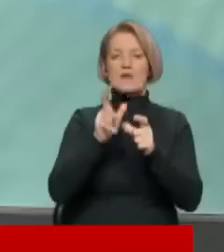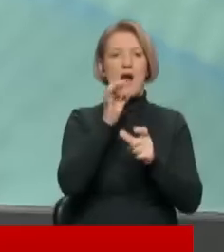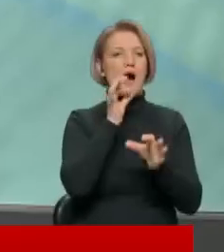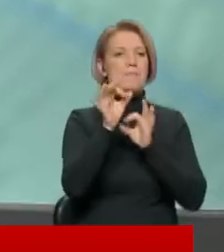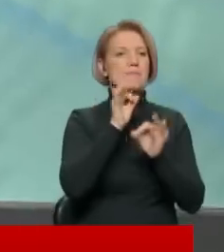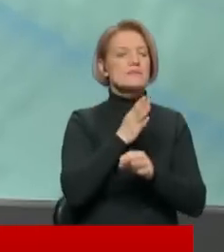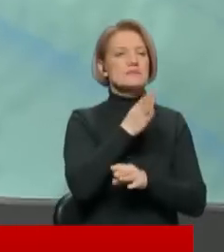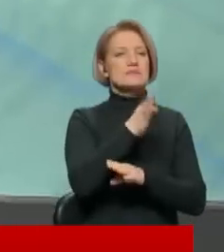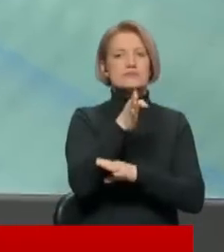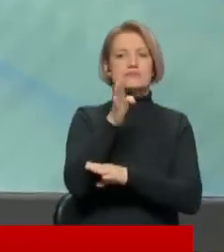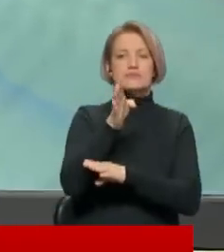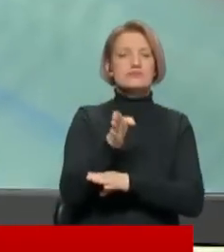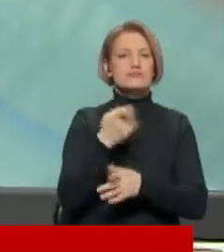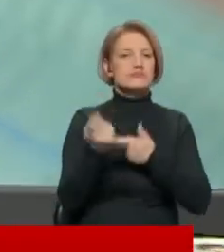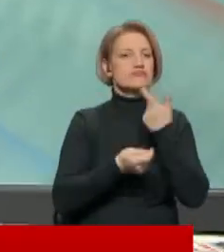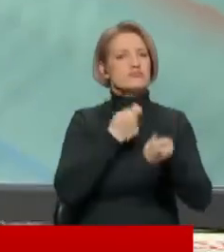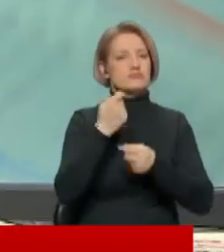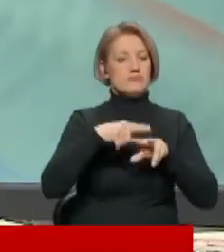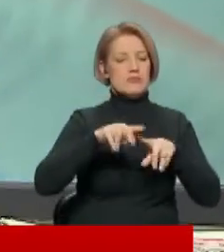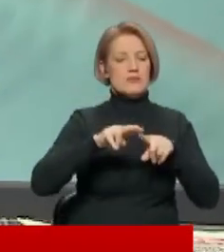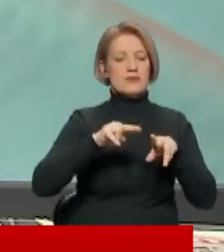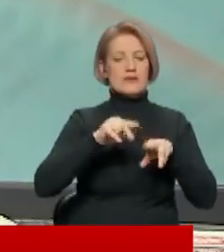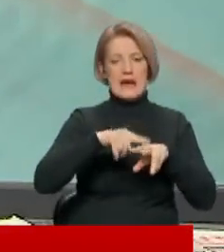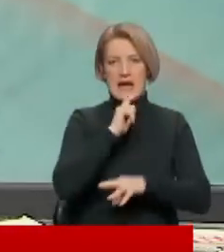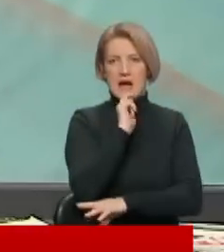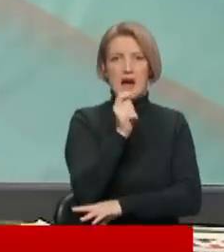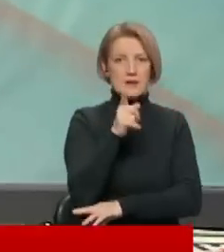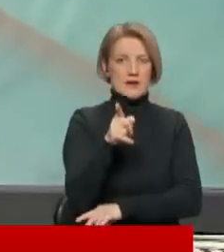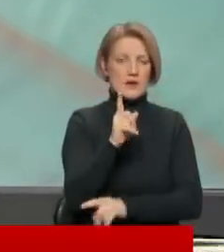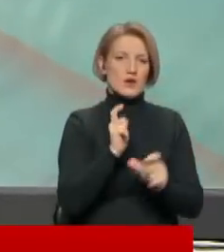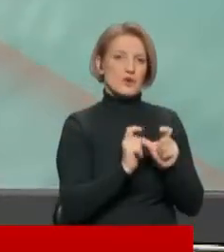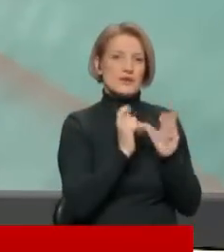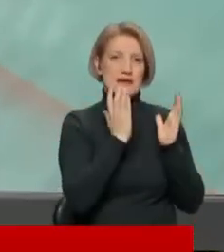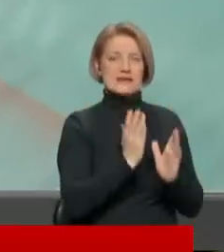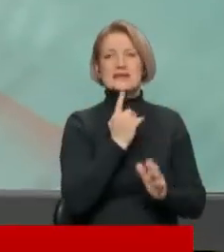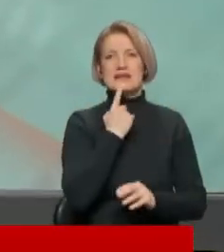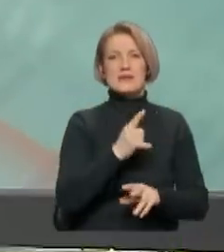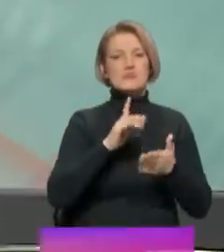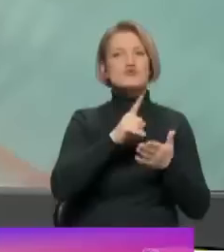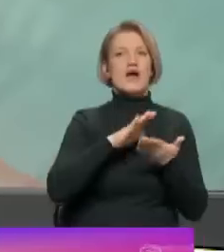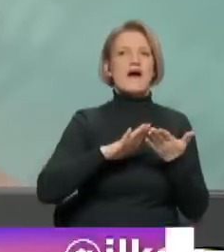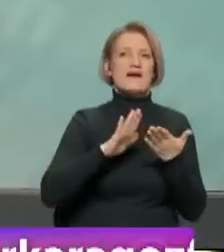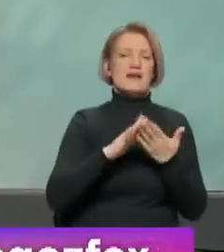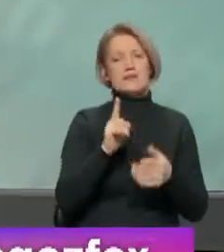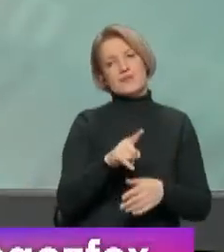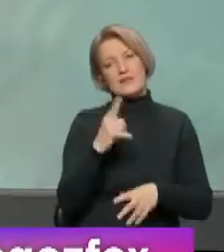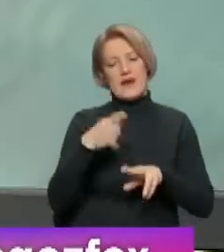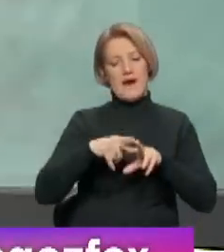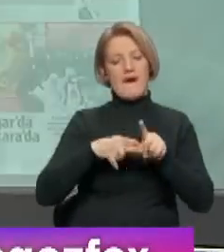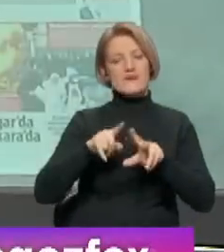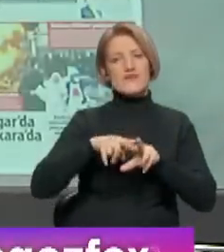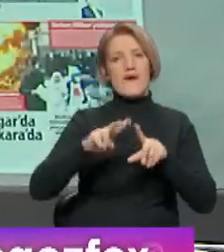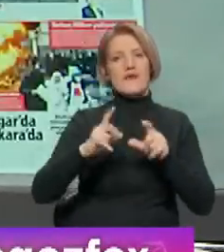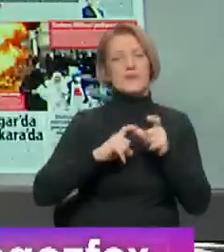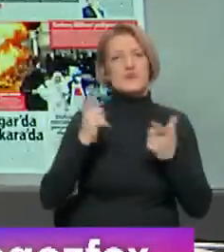yetişmeye erişmeye çalışıyor Anka haber ajansına da bir günaydın diyelim buradan arkadaşlarımıza diğer ajanslardaki